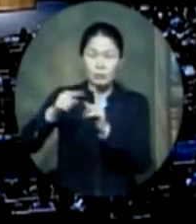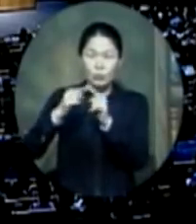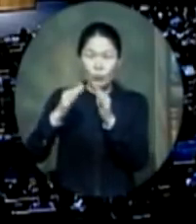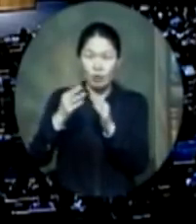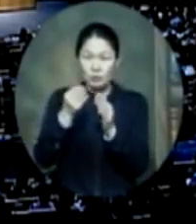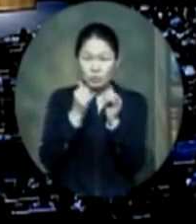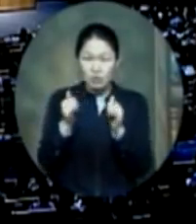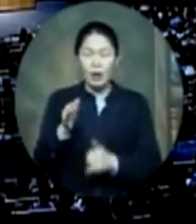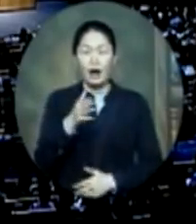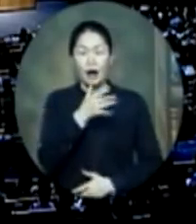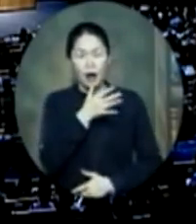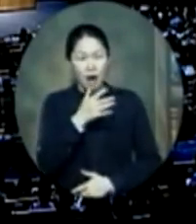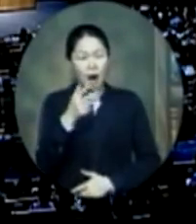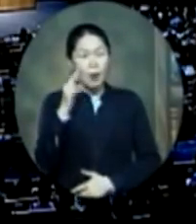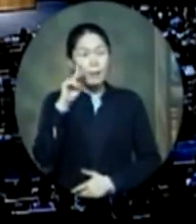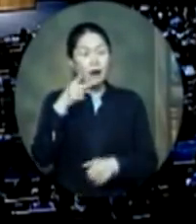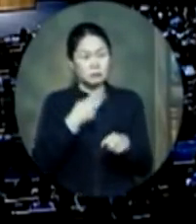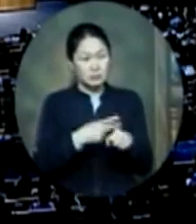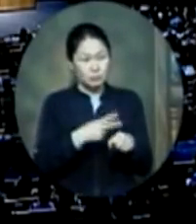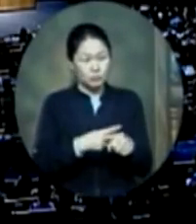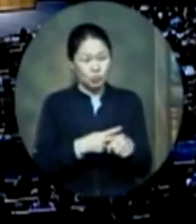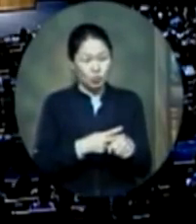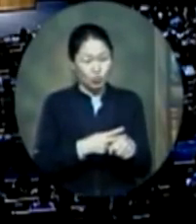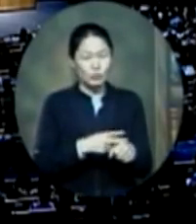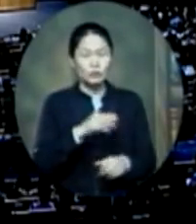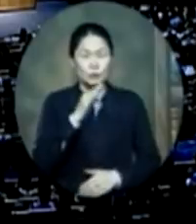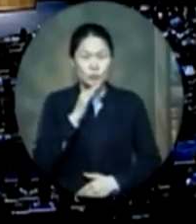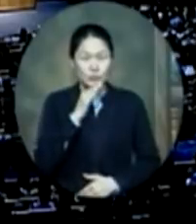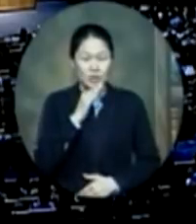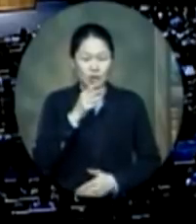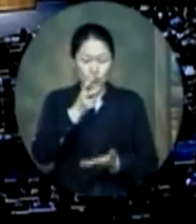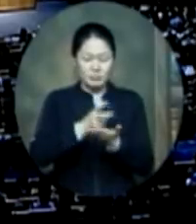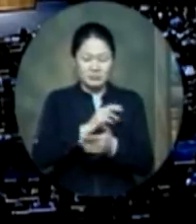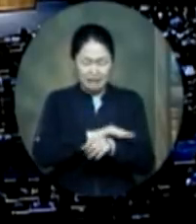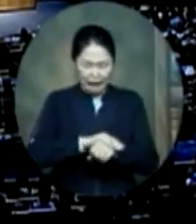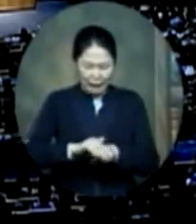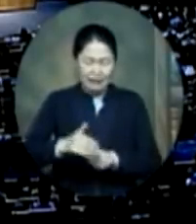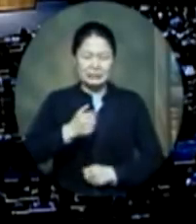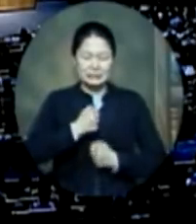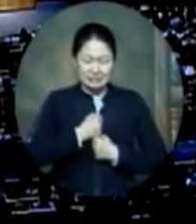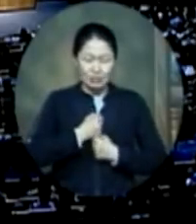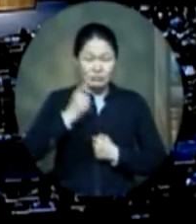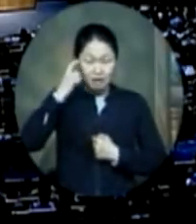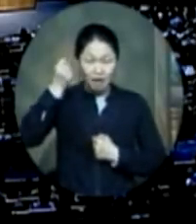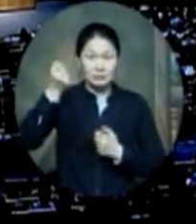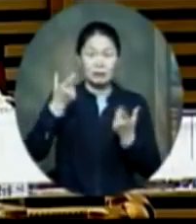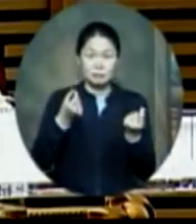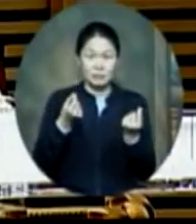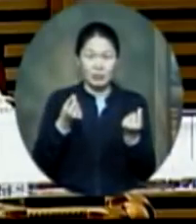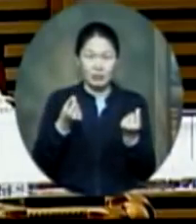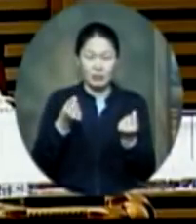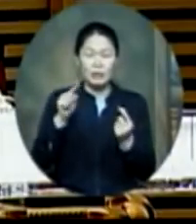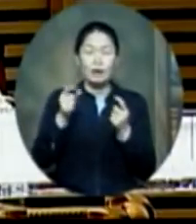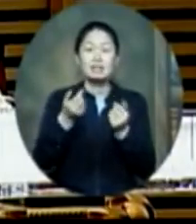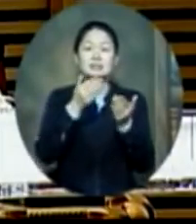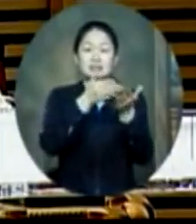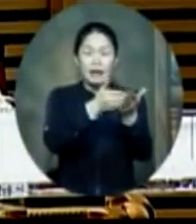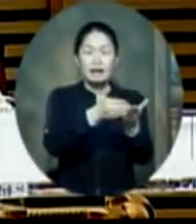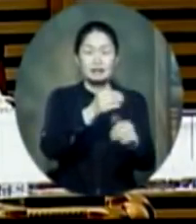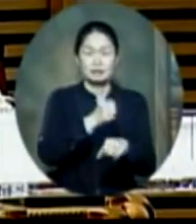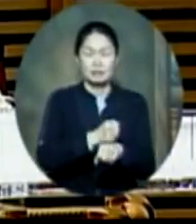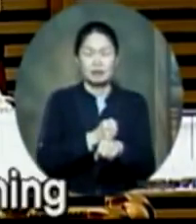아, 사도 바울도 율법을 잘 지키는구나 이렇게 생각하지 않겠습니까? 이렇게 제안을 했다는